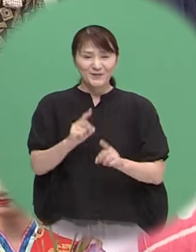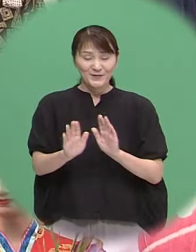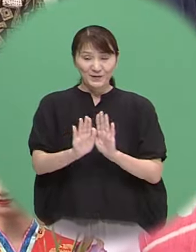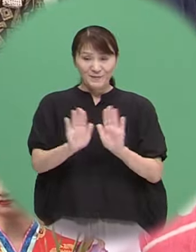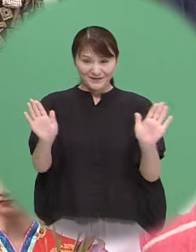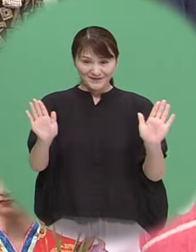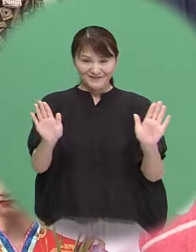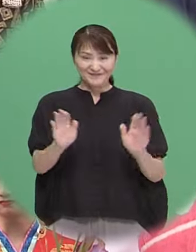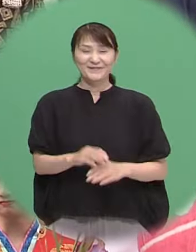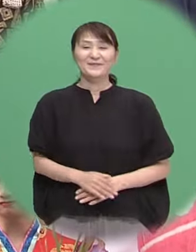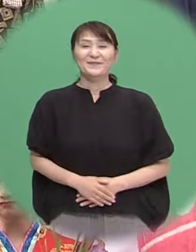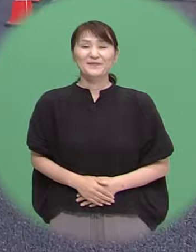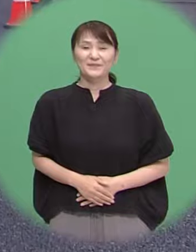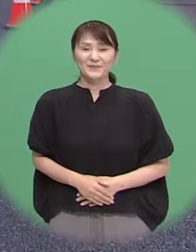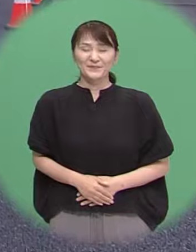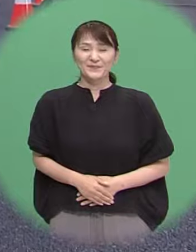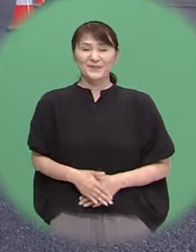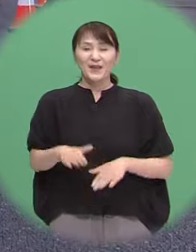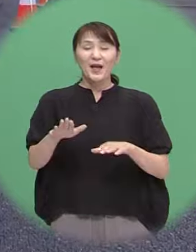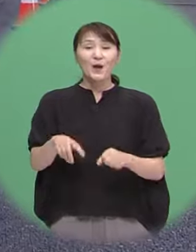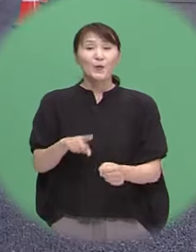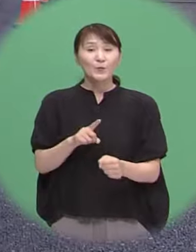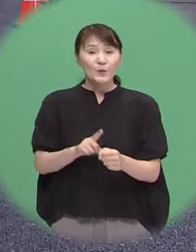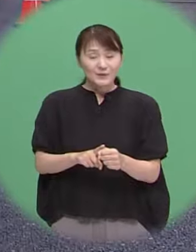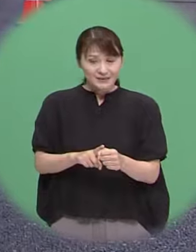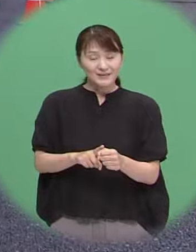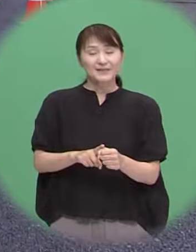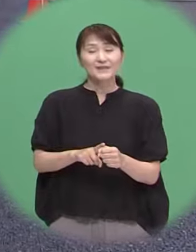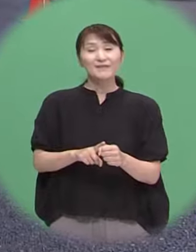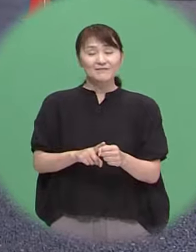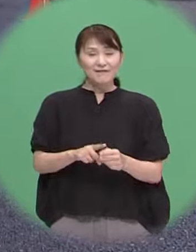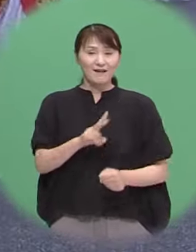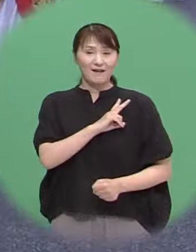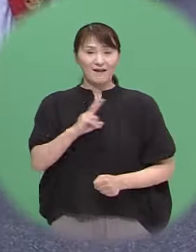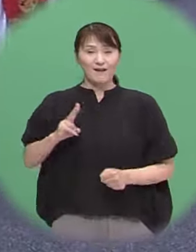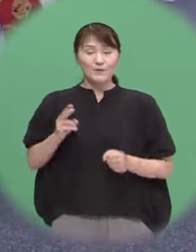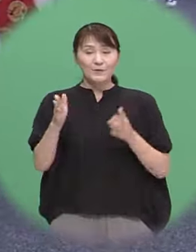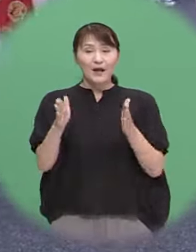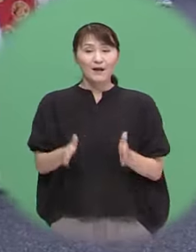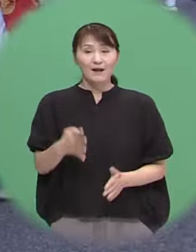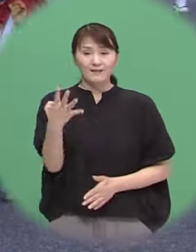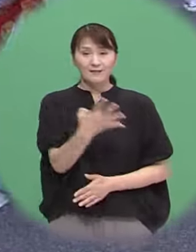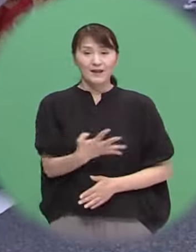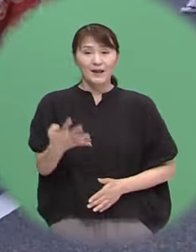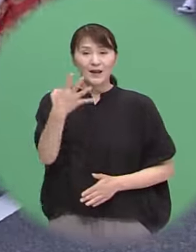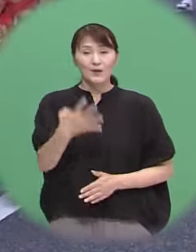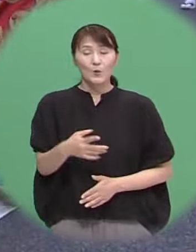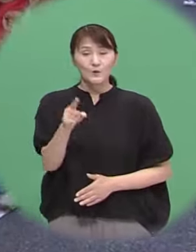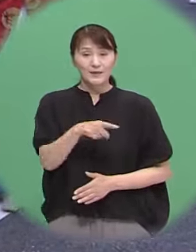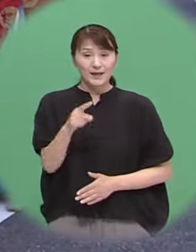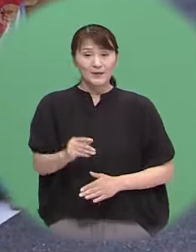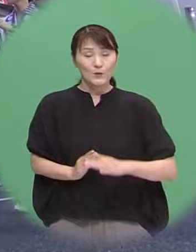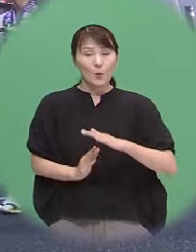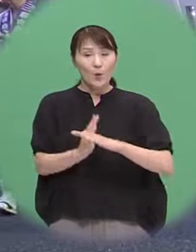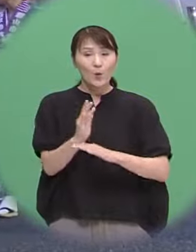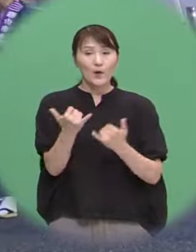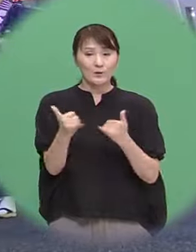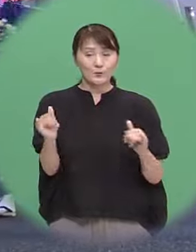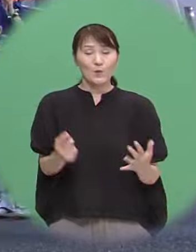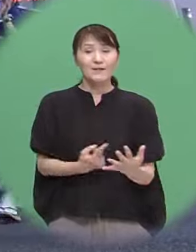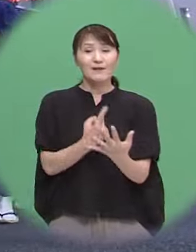ました。今年のうねめ踊り流しには2日間で4000人を超える踊り手が参